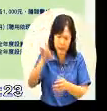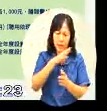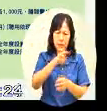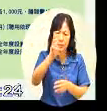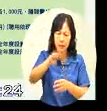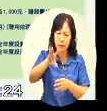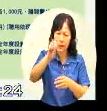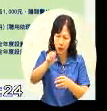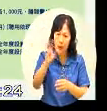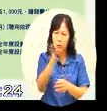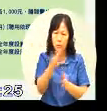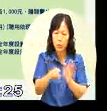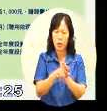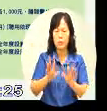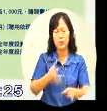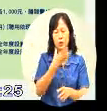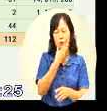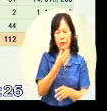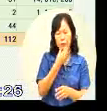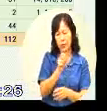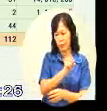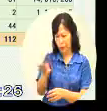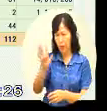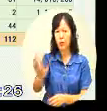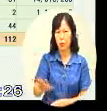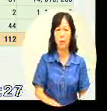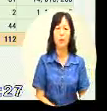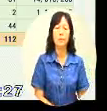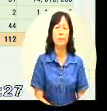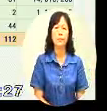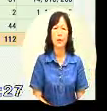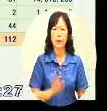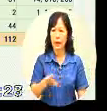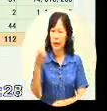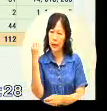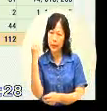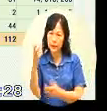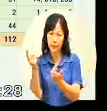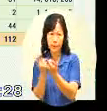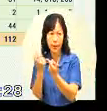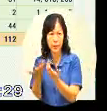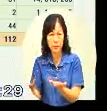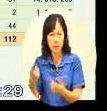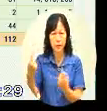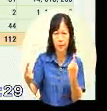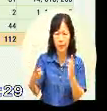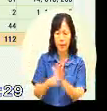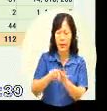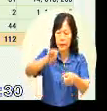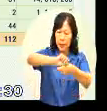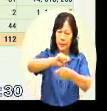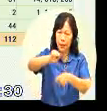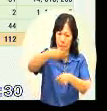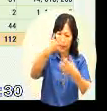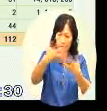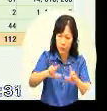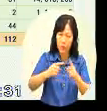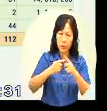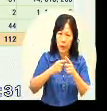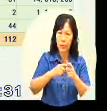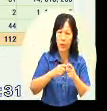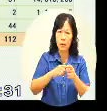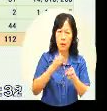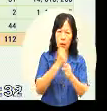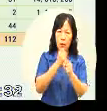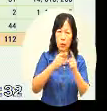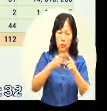福利待遇是赢过他的。那我们比新北市呢，多了121个职员。虽然我们的议